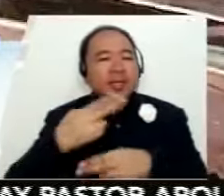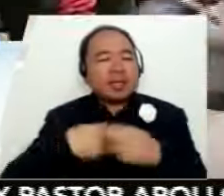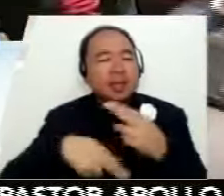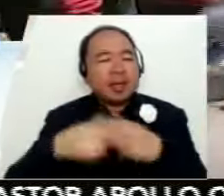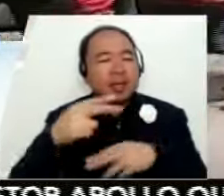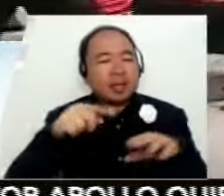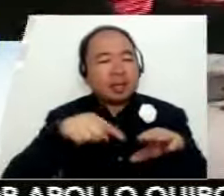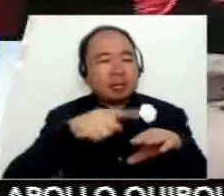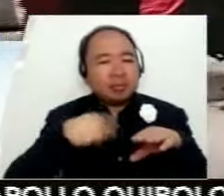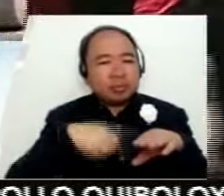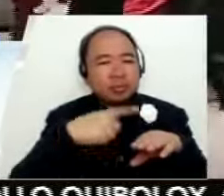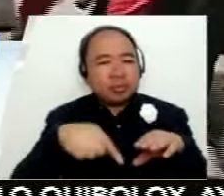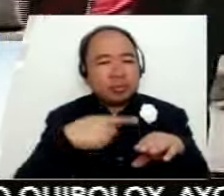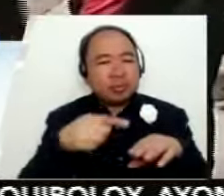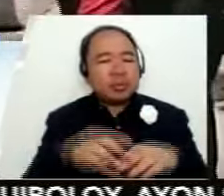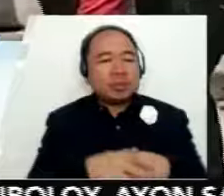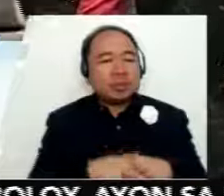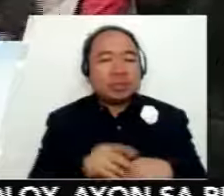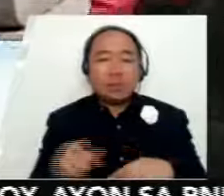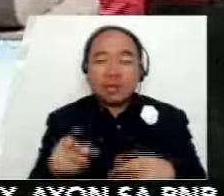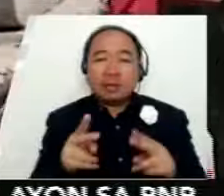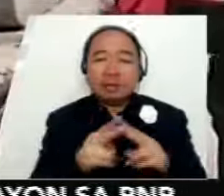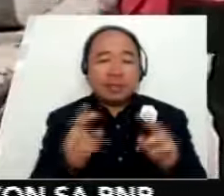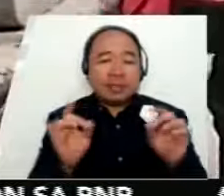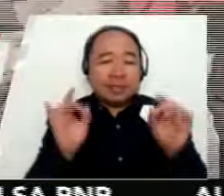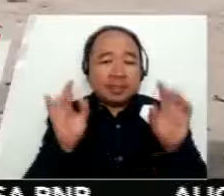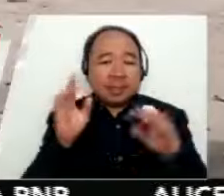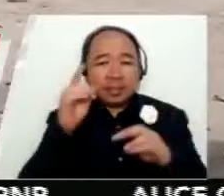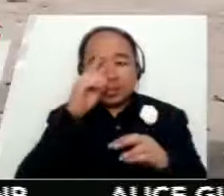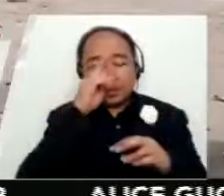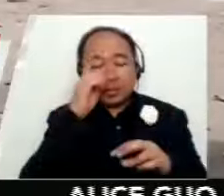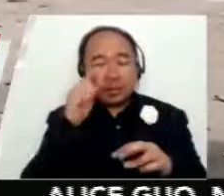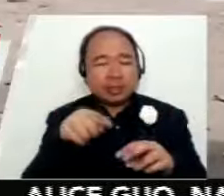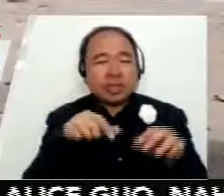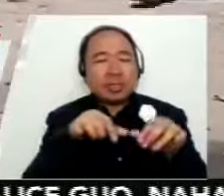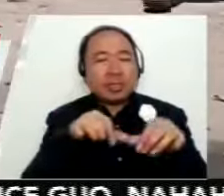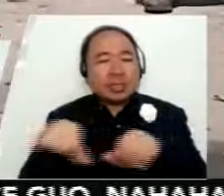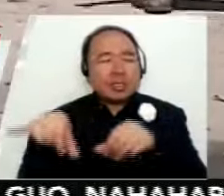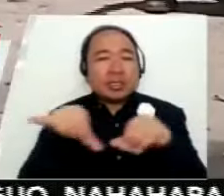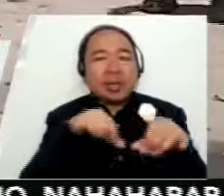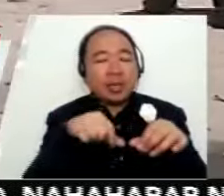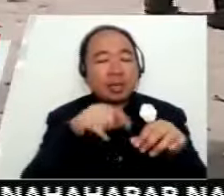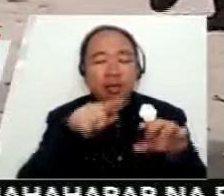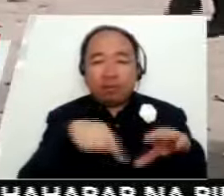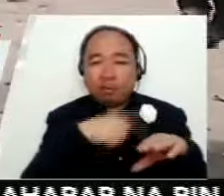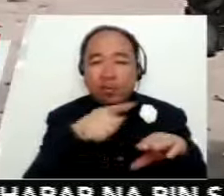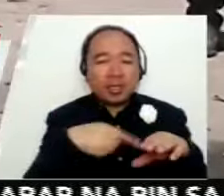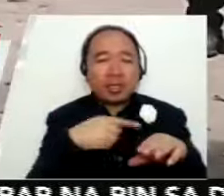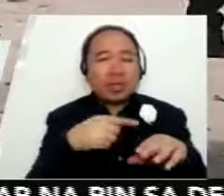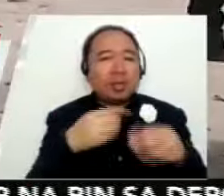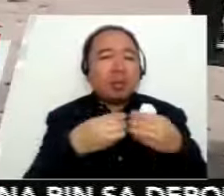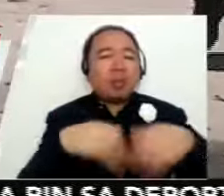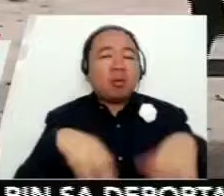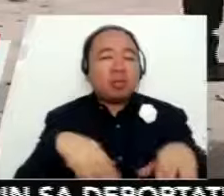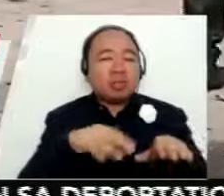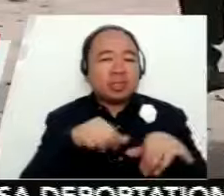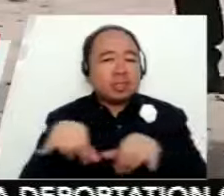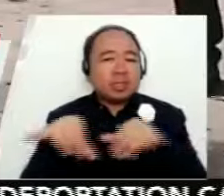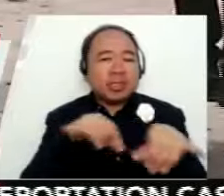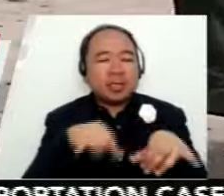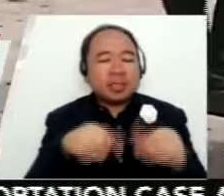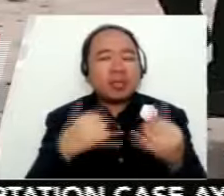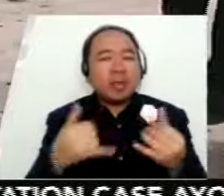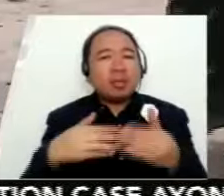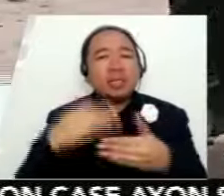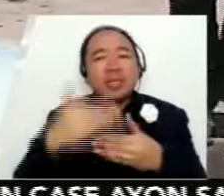pangalan. Medyo delikado to. Nawawala yung standard ng gulong. Susunod na po natin dito is closure. Yung closure na kasi